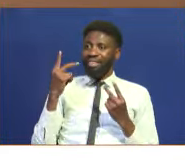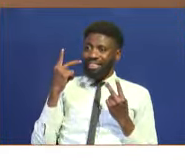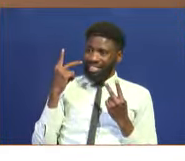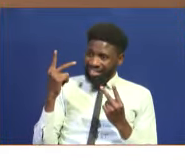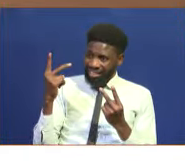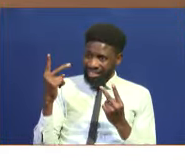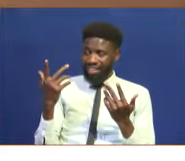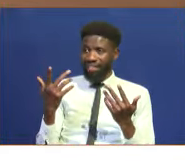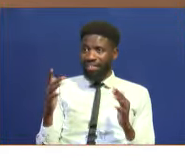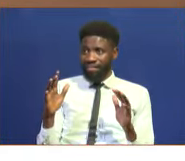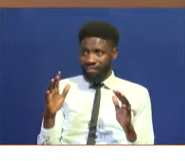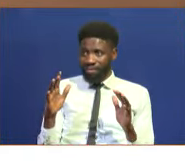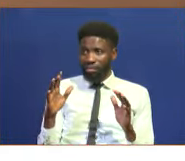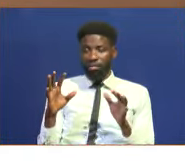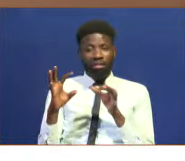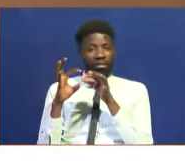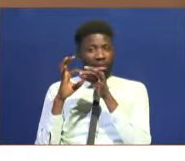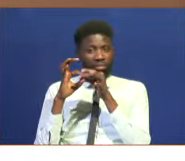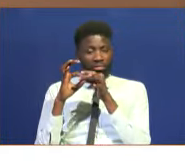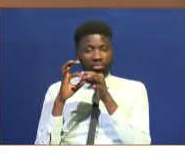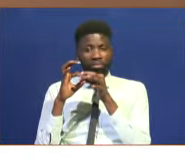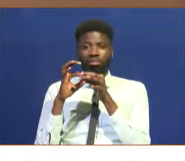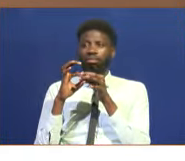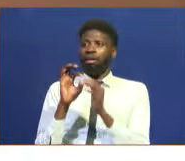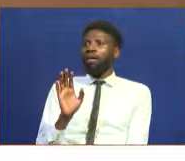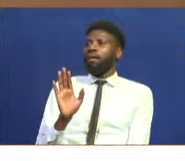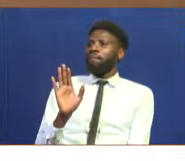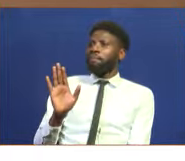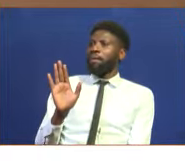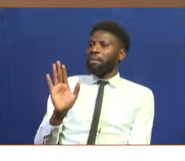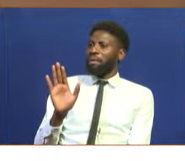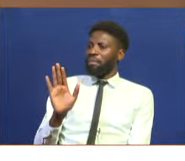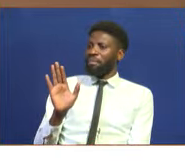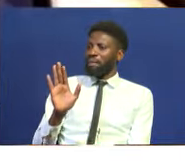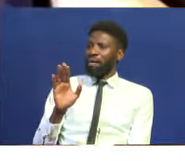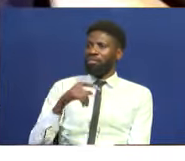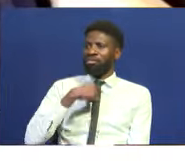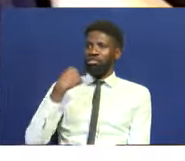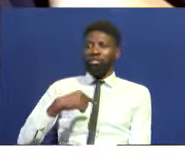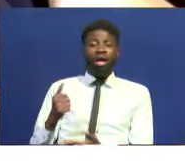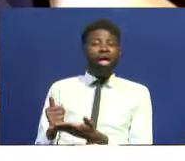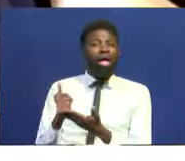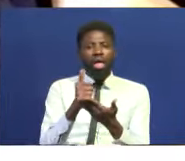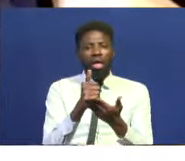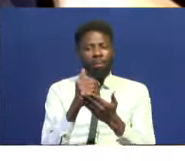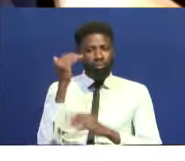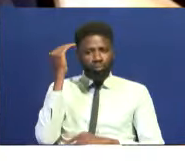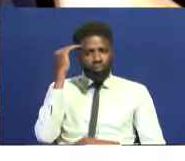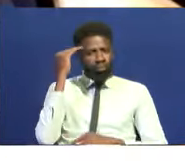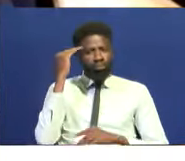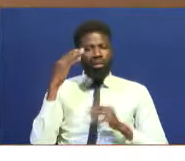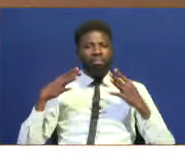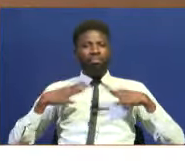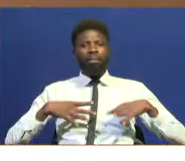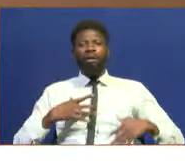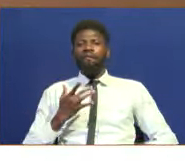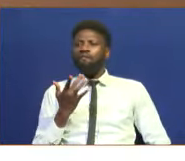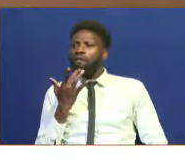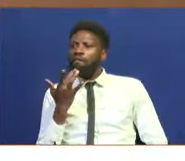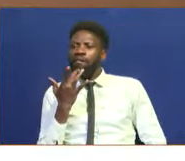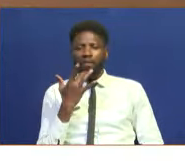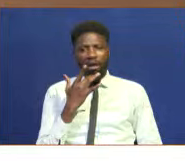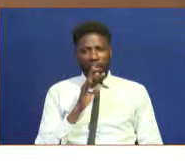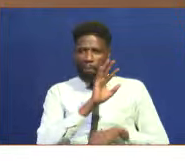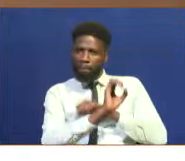in China have really been instrumental in shaping the moviegoing preference. And in recent years, audiences